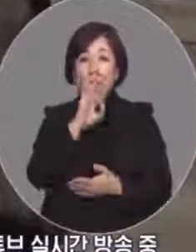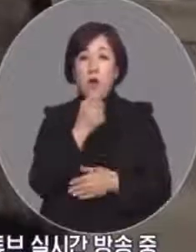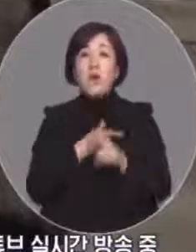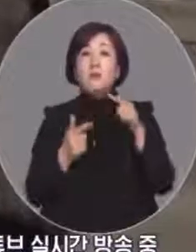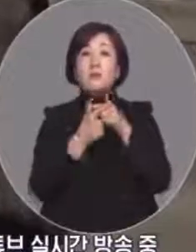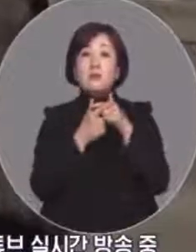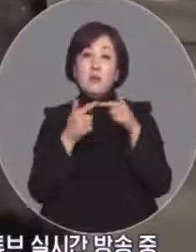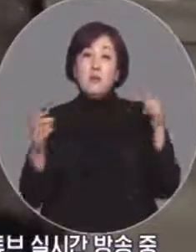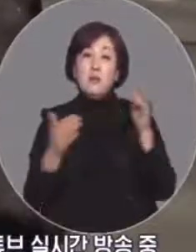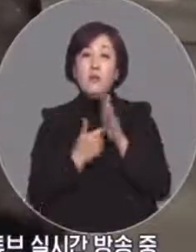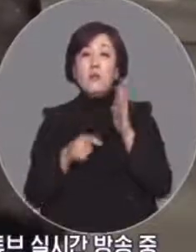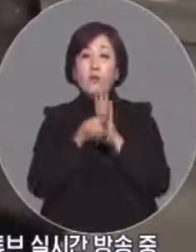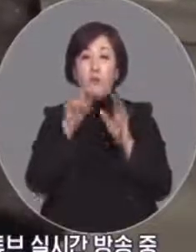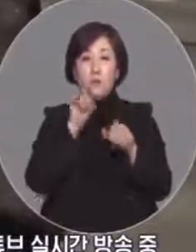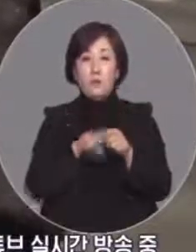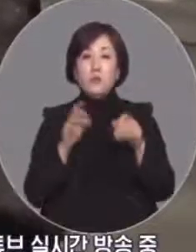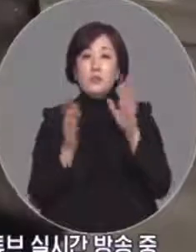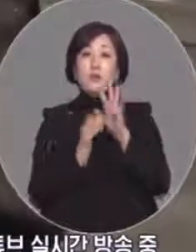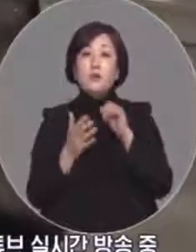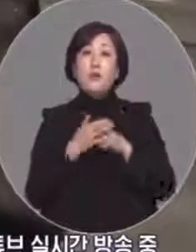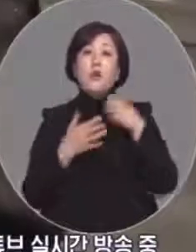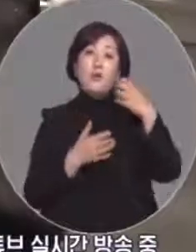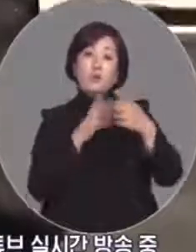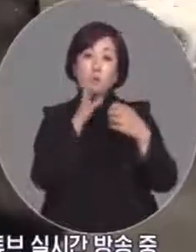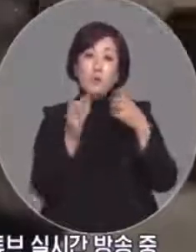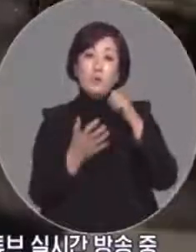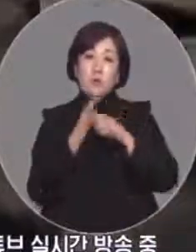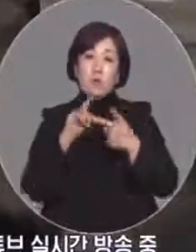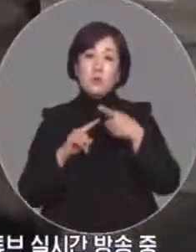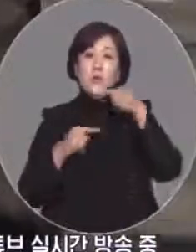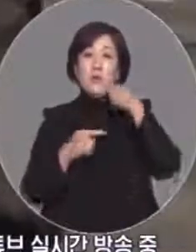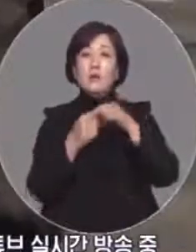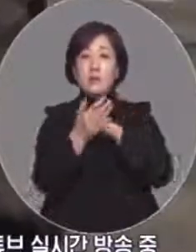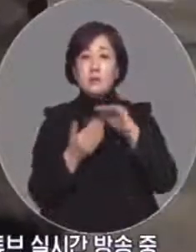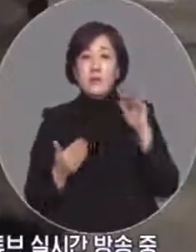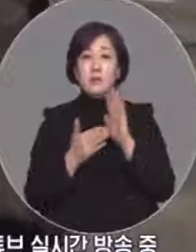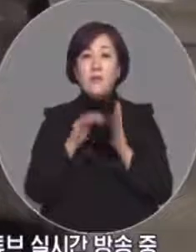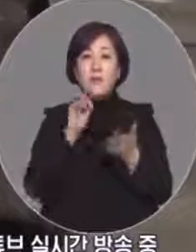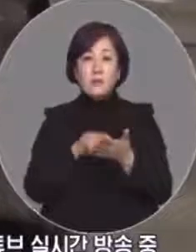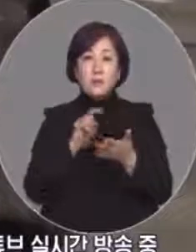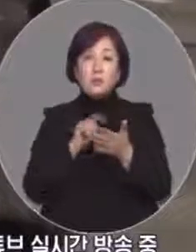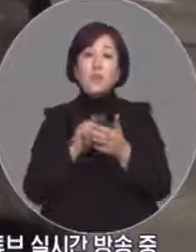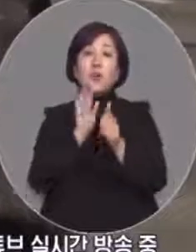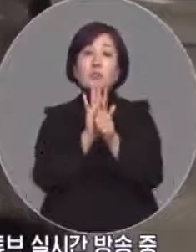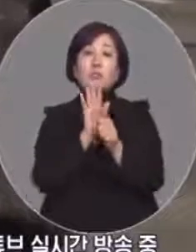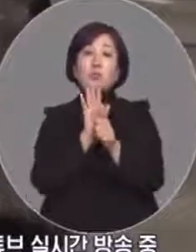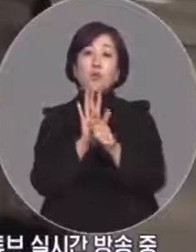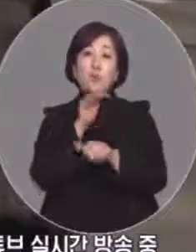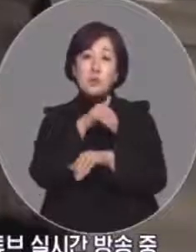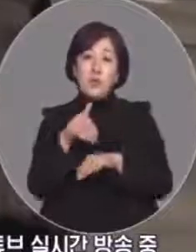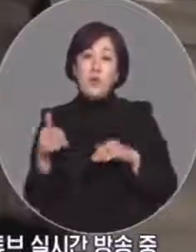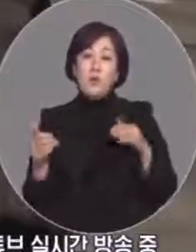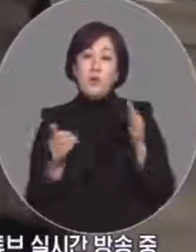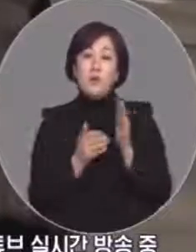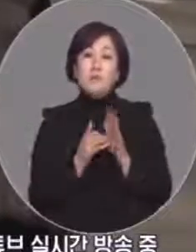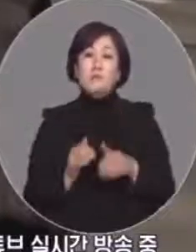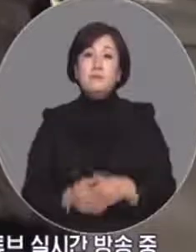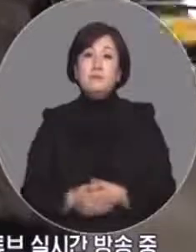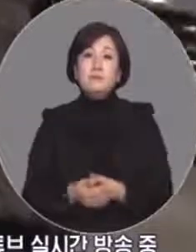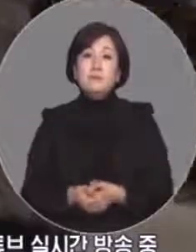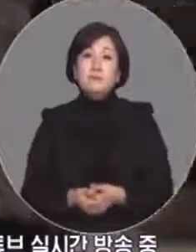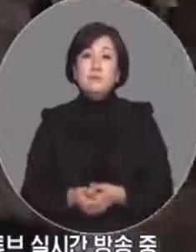위해 지원금의 90%가 설 명절 이전에 지급되도록 속도감을 높이기로 했습니다. UBC 뉴스 김진구입니다.